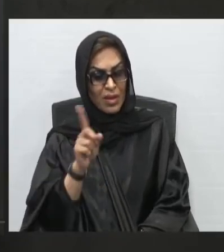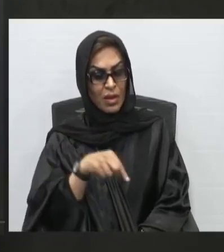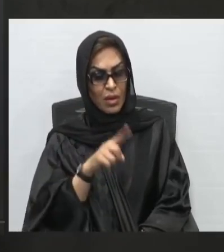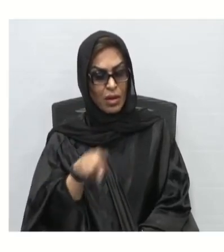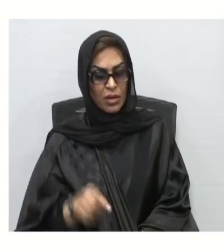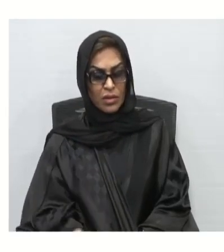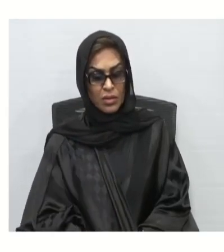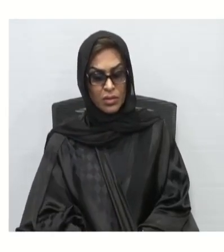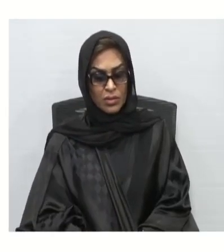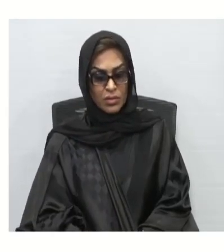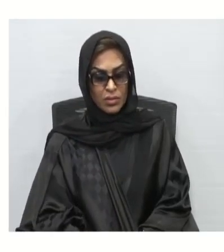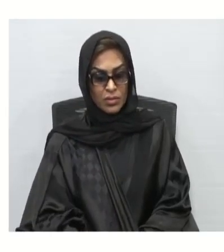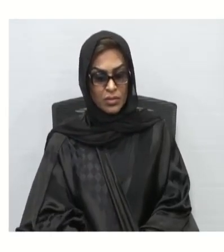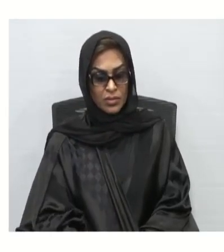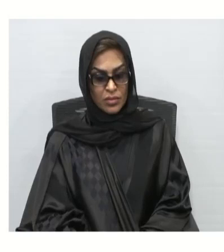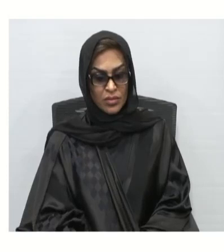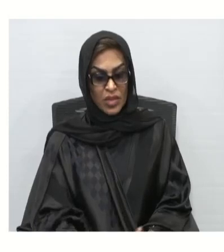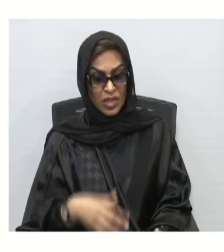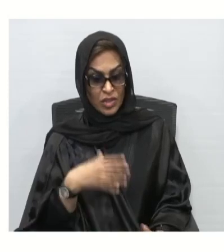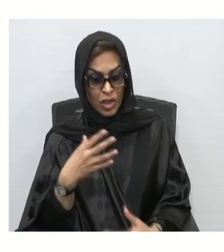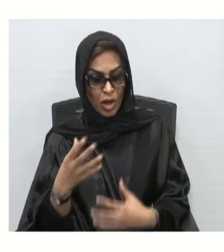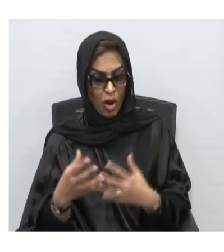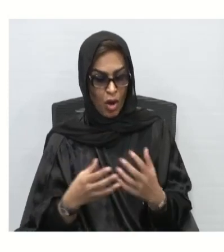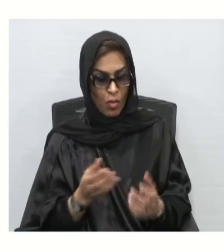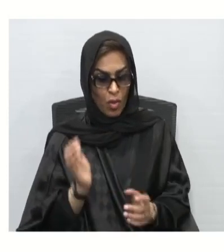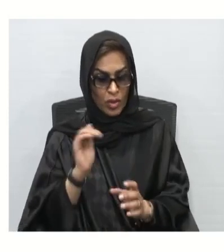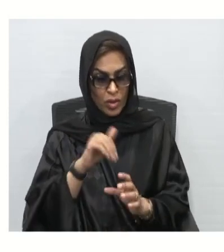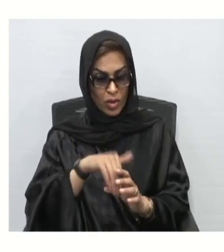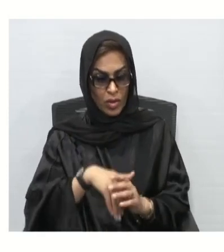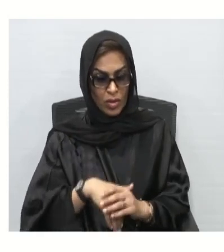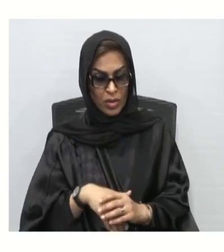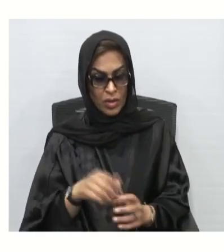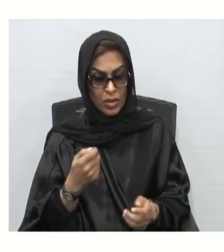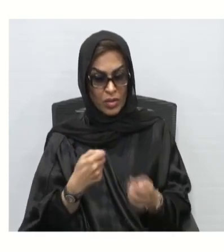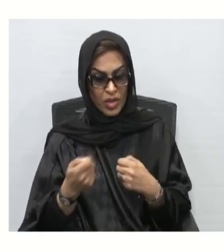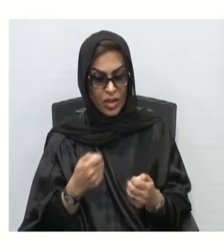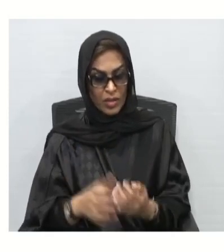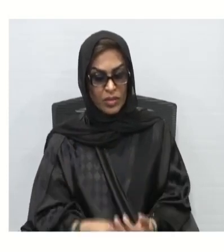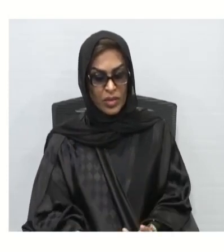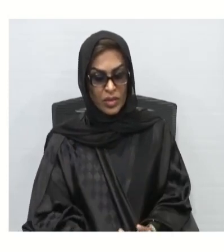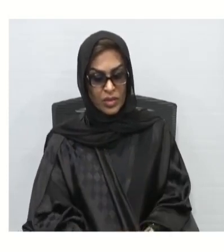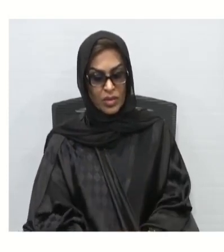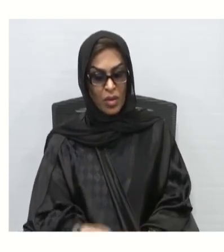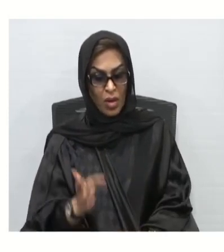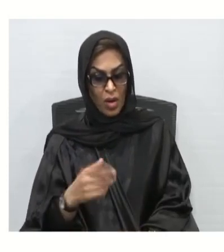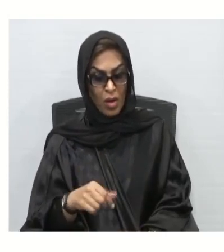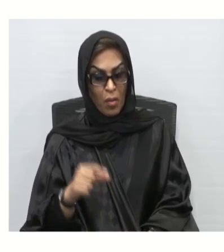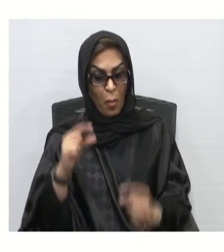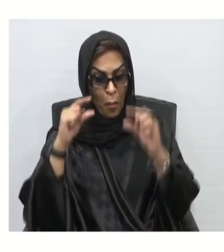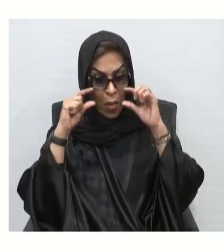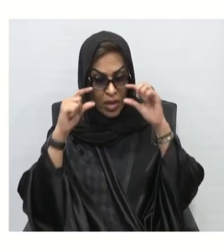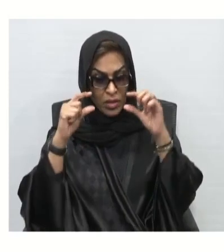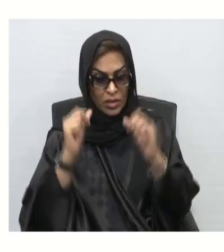من التجاره الرقميه قد يحدث تلاعب قد يحدث اختراق للبيانات البنكيه للبائع